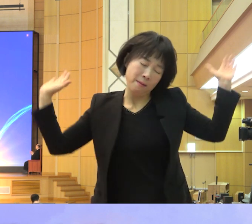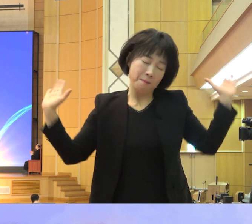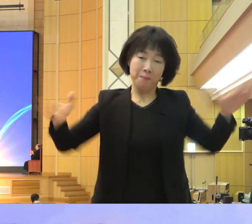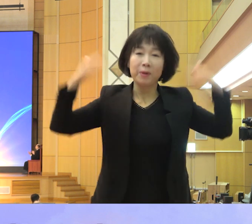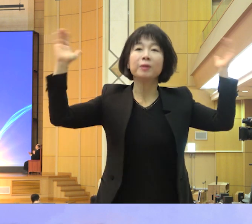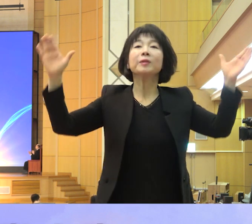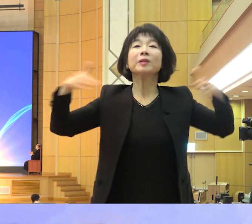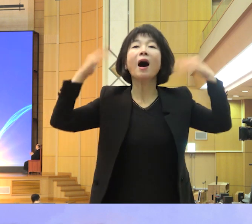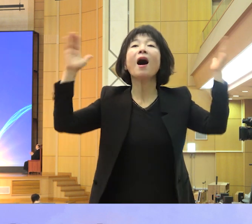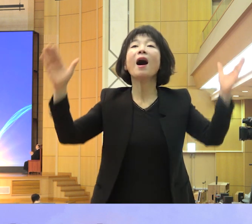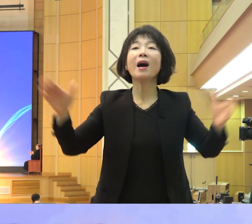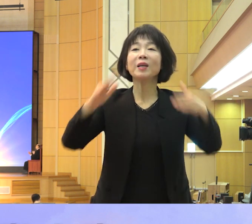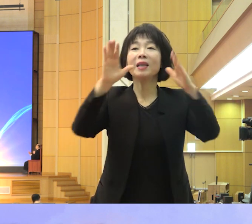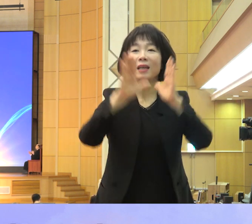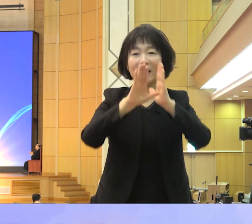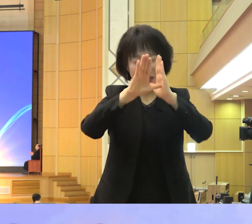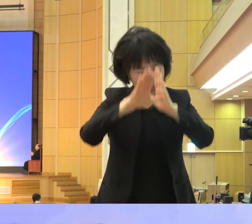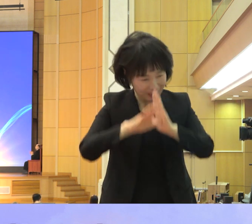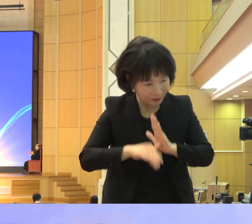사나운